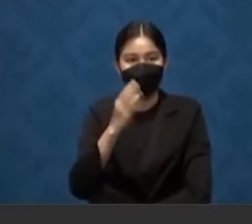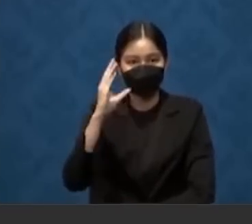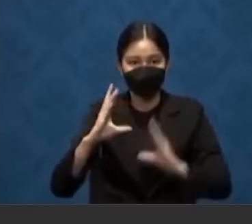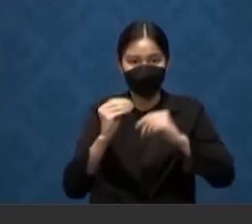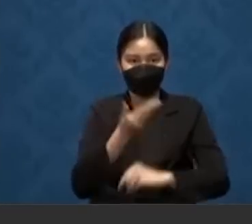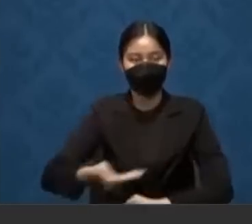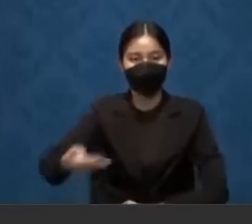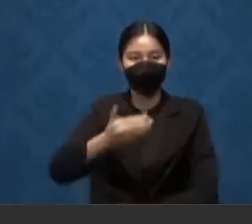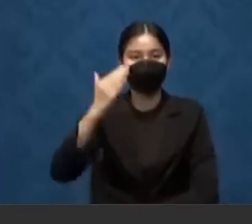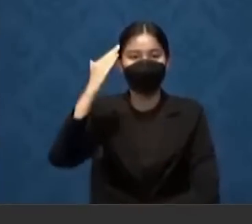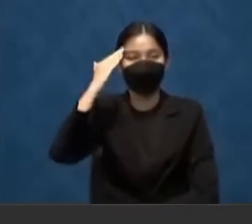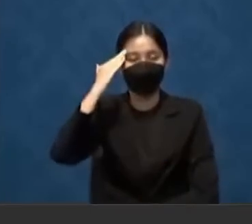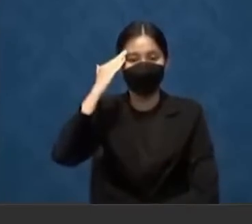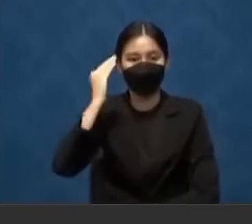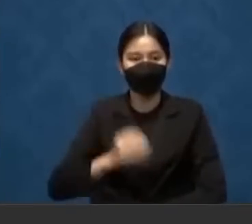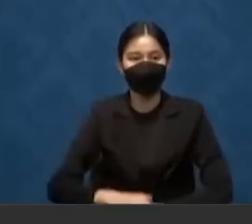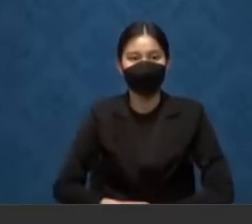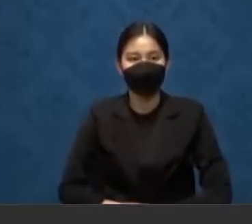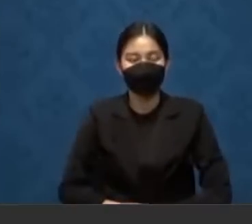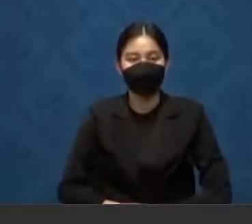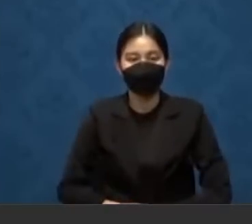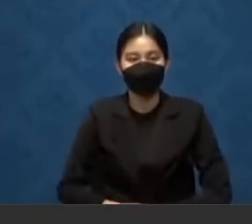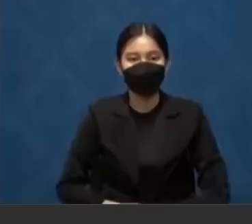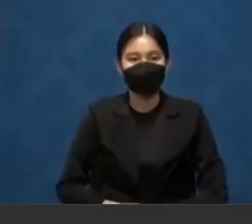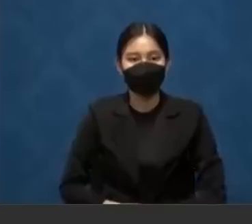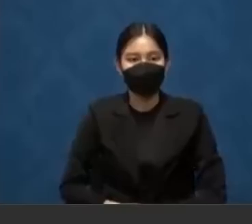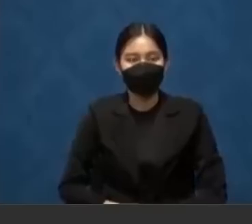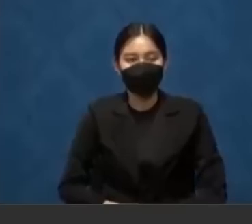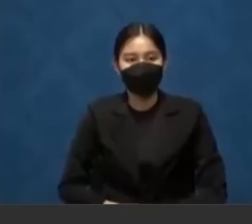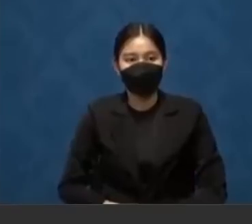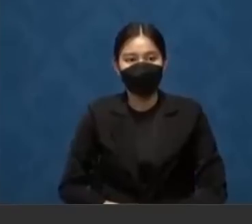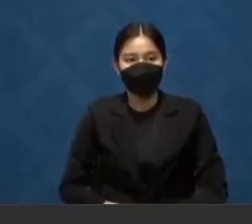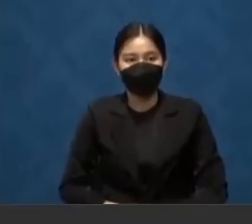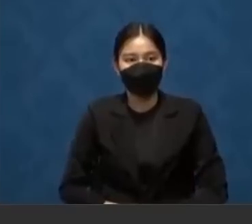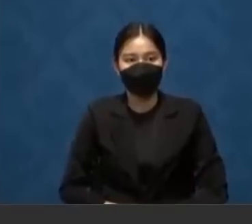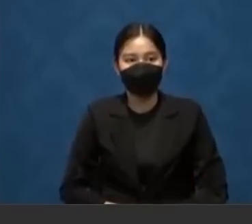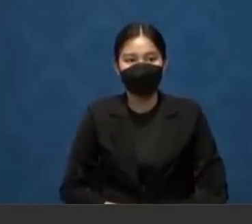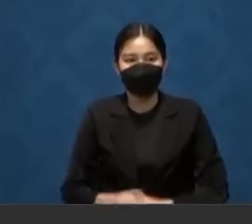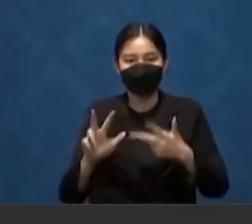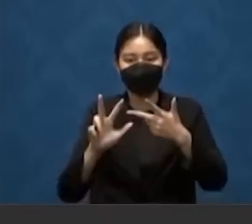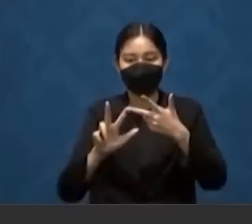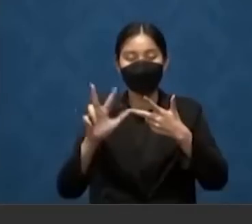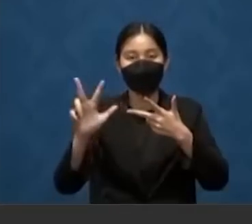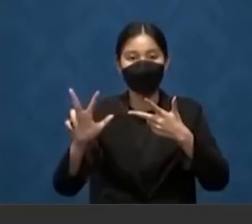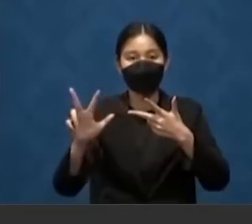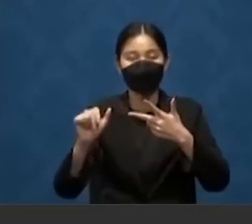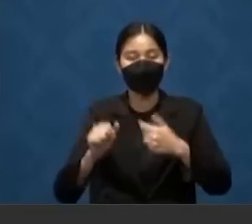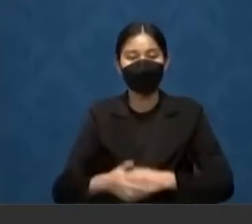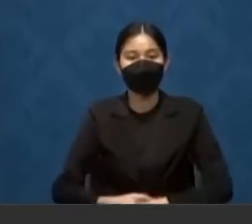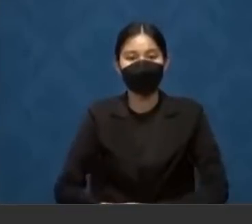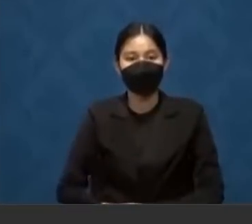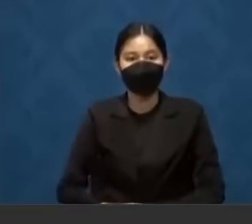เรียนทผู้ด wasื่องที่ 3.